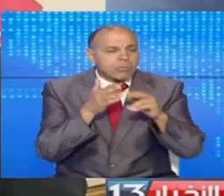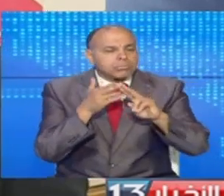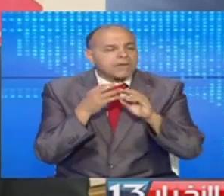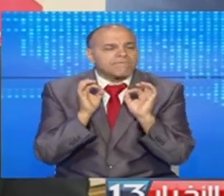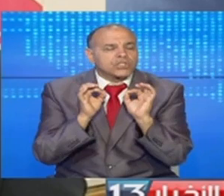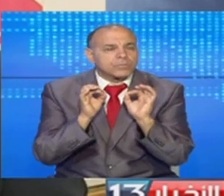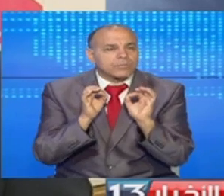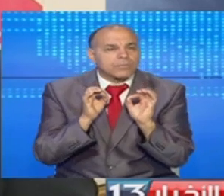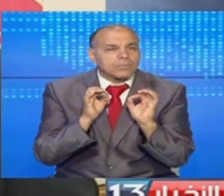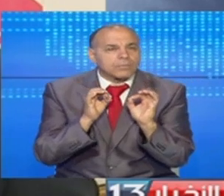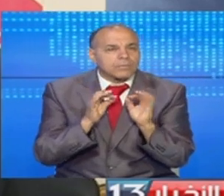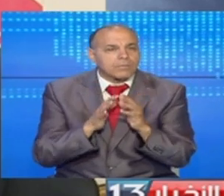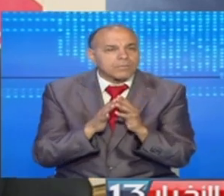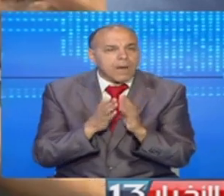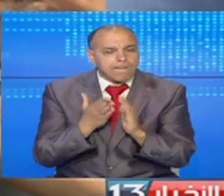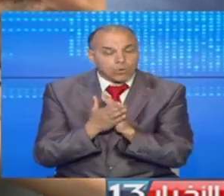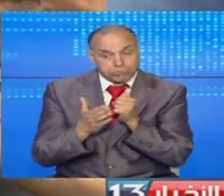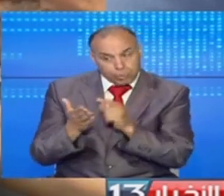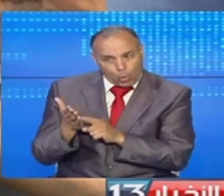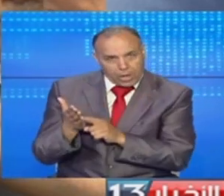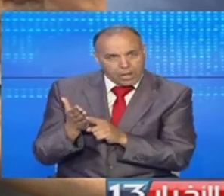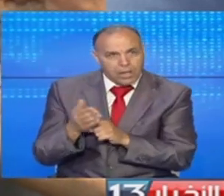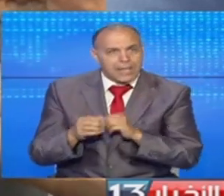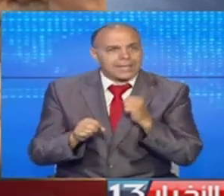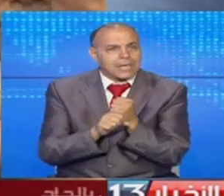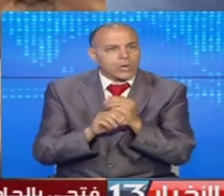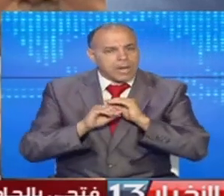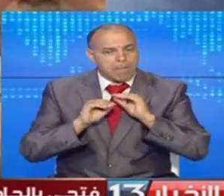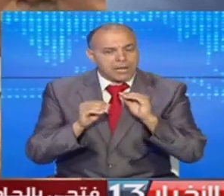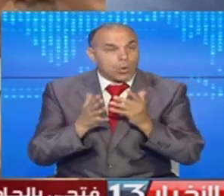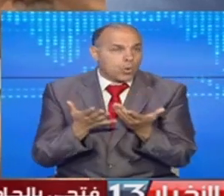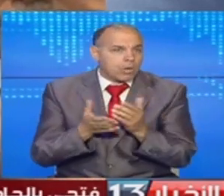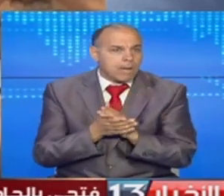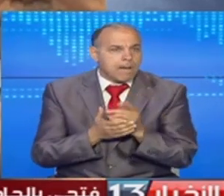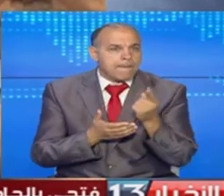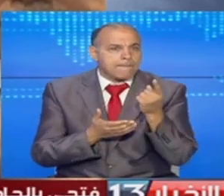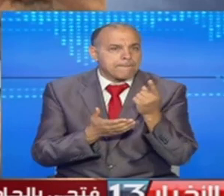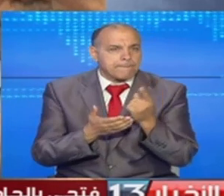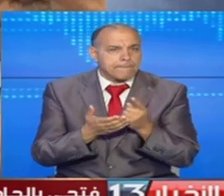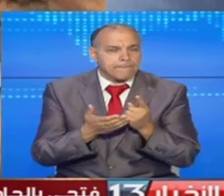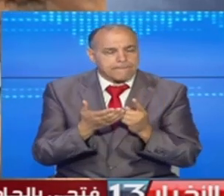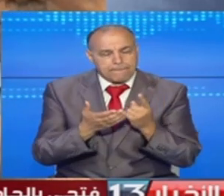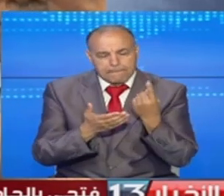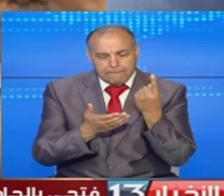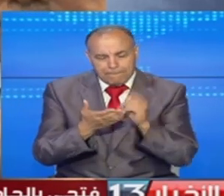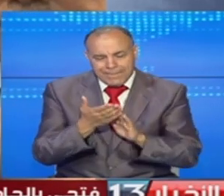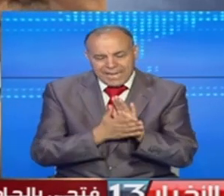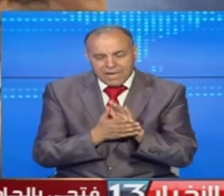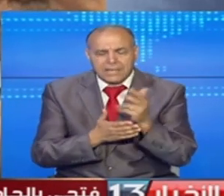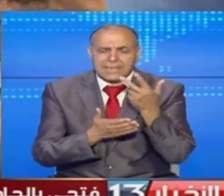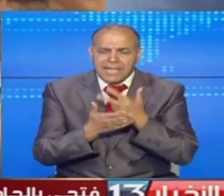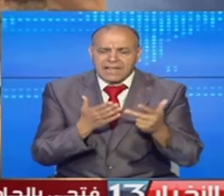يمكن للمشاريع. مركز التكوين المهني فيه منحة بقرابة 1 مليون دولار، يعني